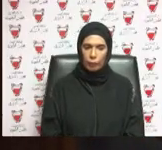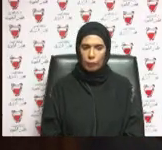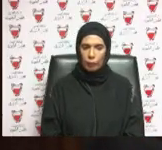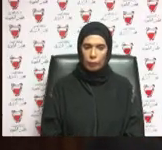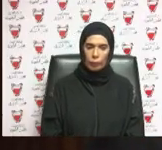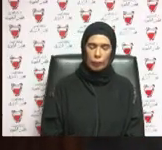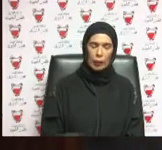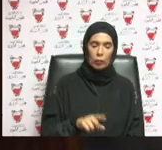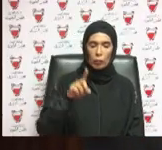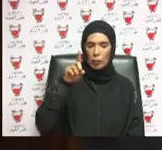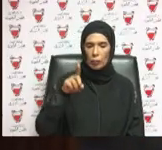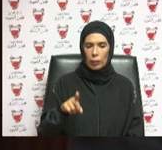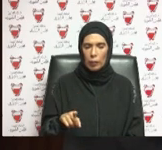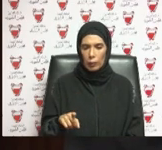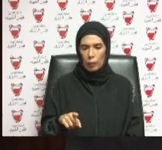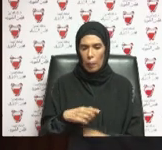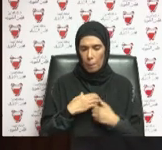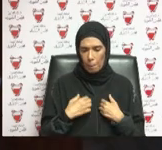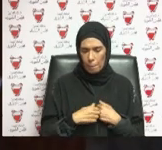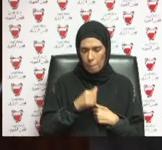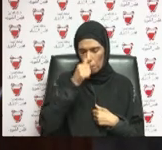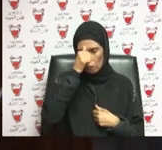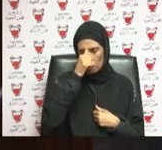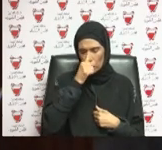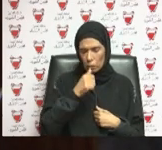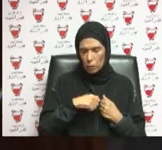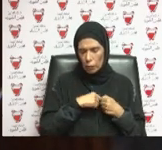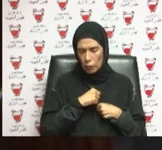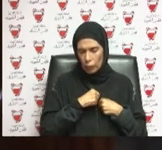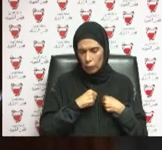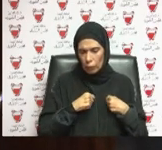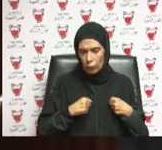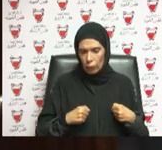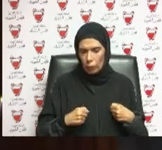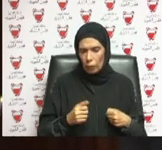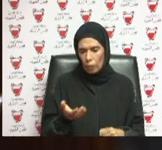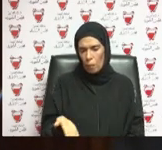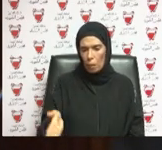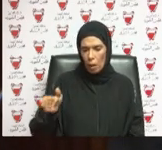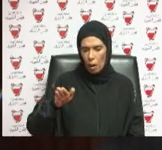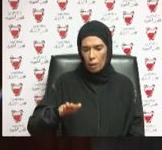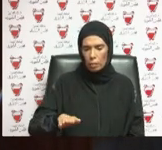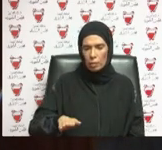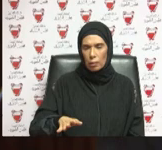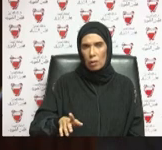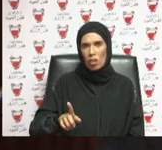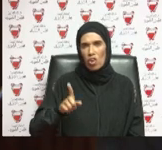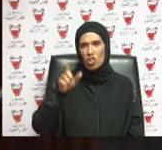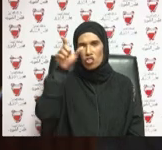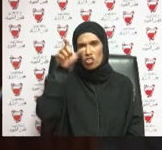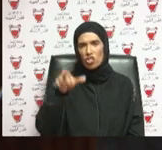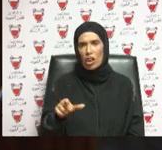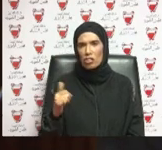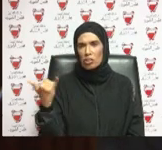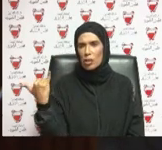نقف اليوم بقلوب حزينة بهذا المصاب الجلل، بفقد قائد بارز ورجل دولة من